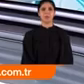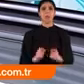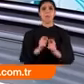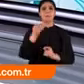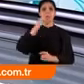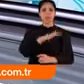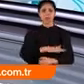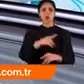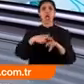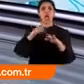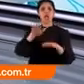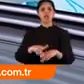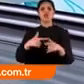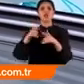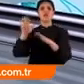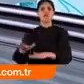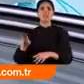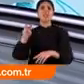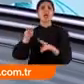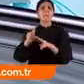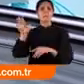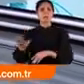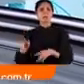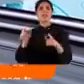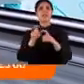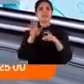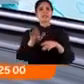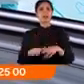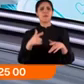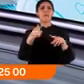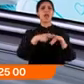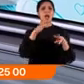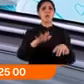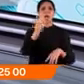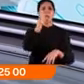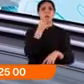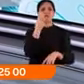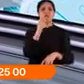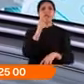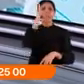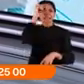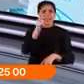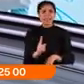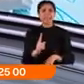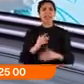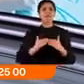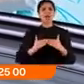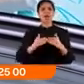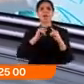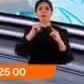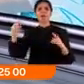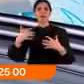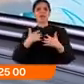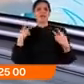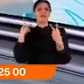Betül, Hatice, Feyza, Mehmet, Semih ve Ahmet Sufi 500 binde bir gerçekleşme ihtimali olan bir gebelik sürecinin